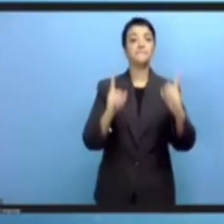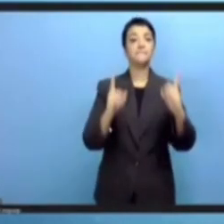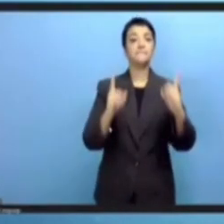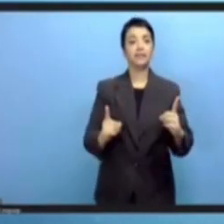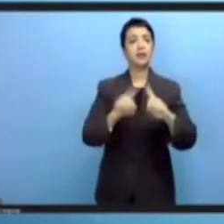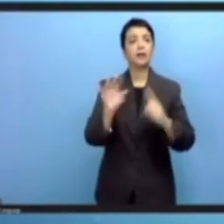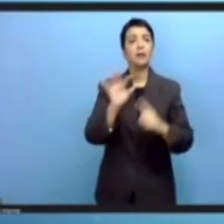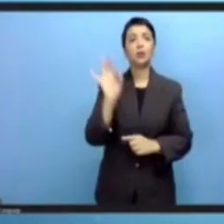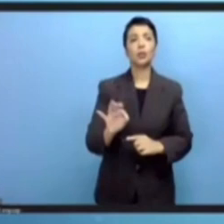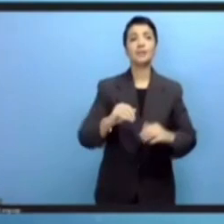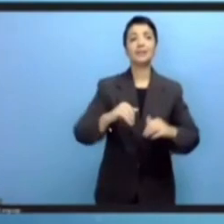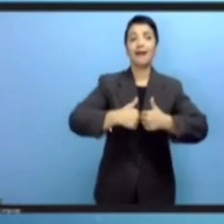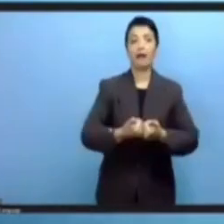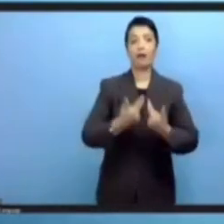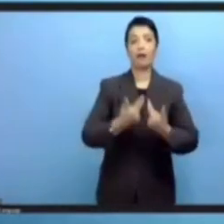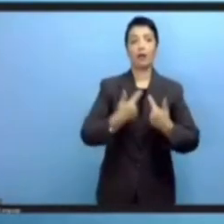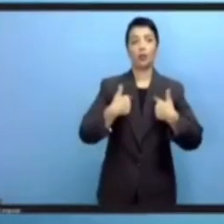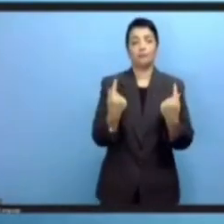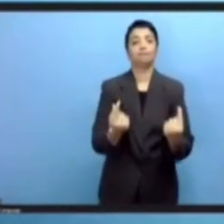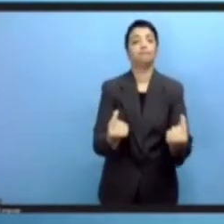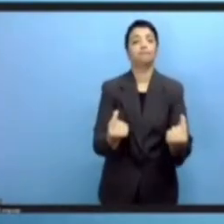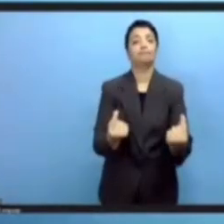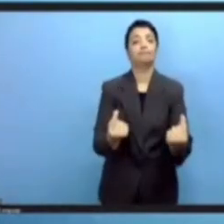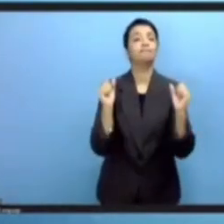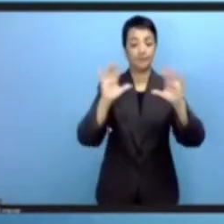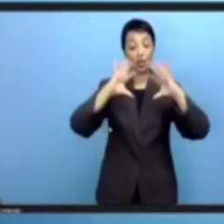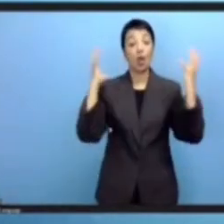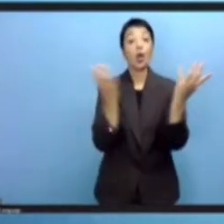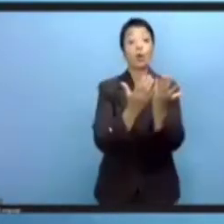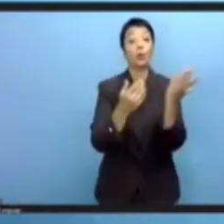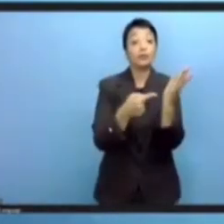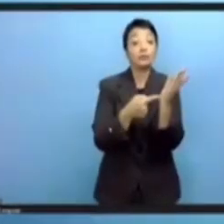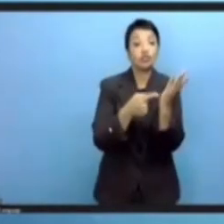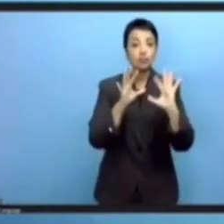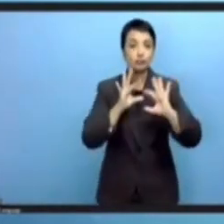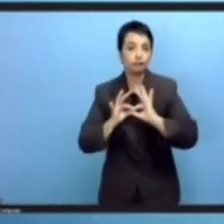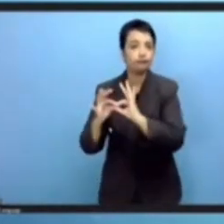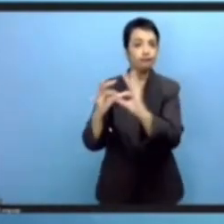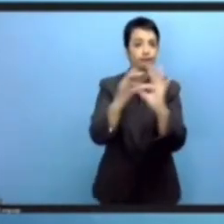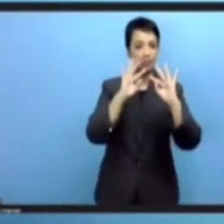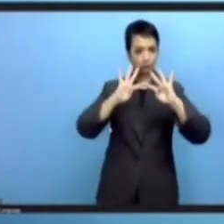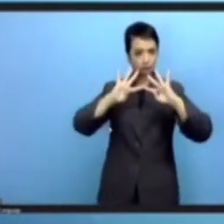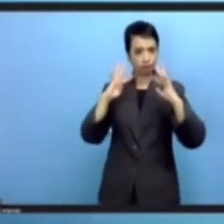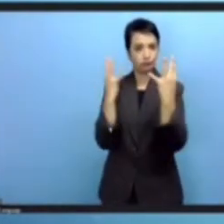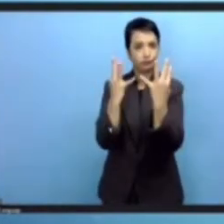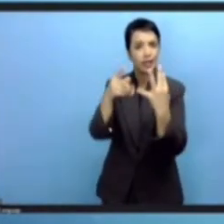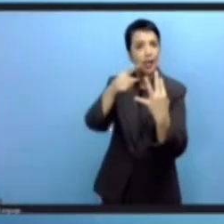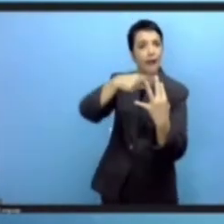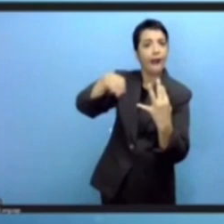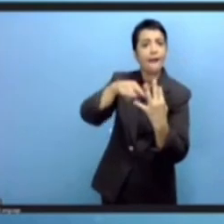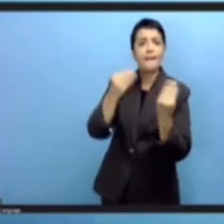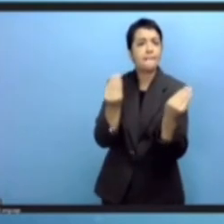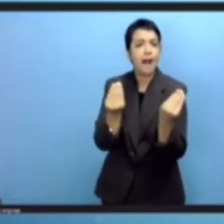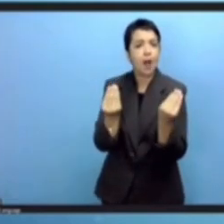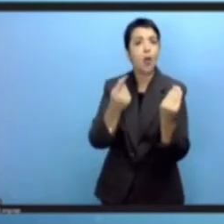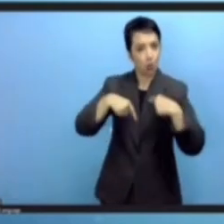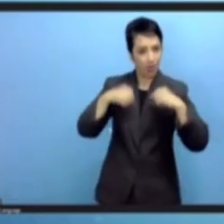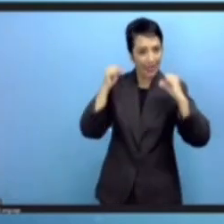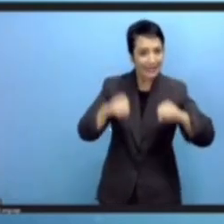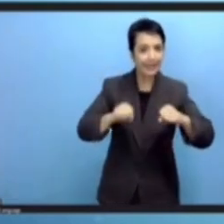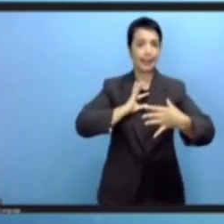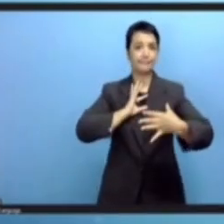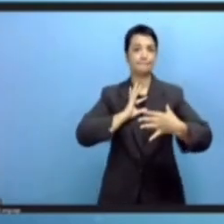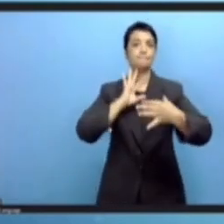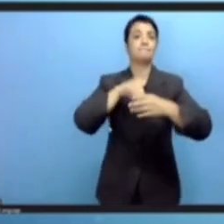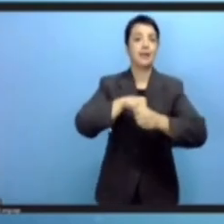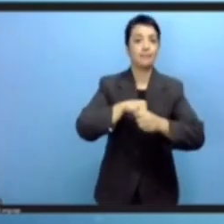ces opportunités. La question est de savoir comment le faire. Alors, le Compact mondial digital est une opportunité justement pour profiter